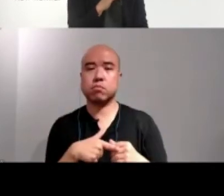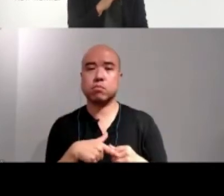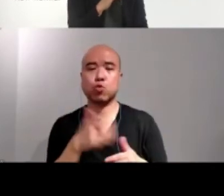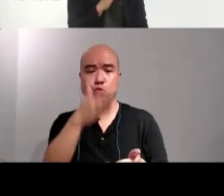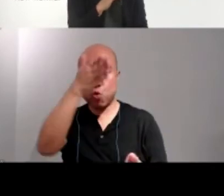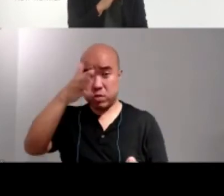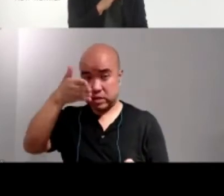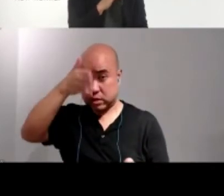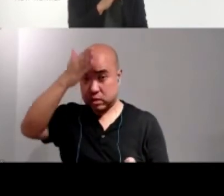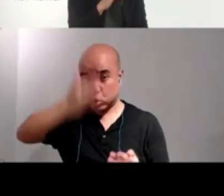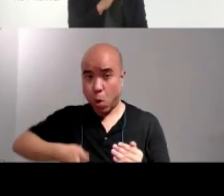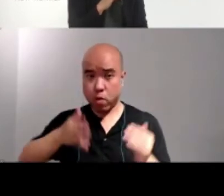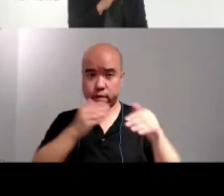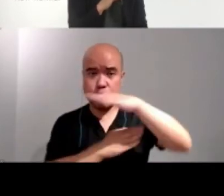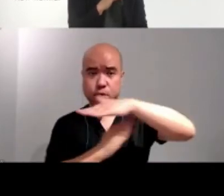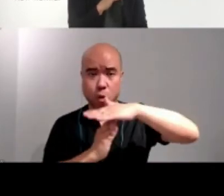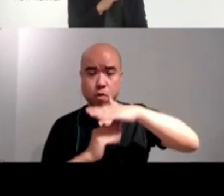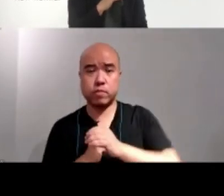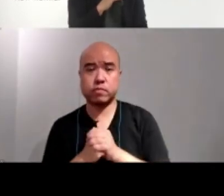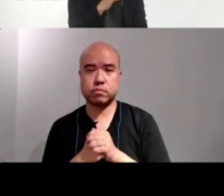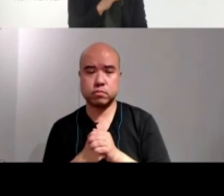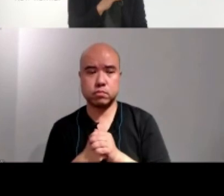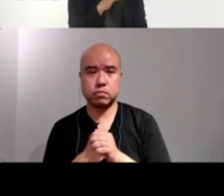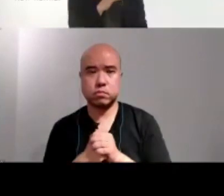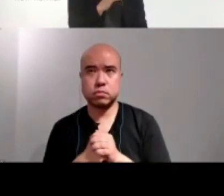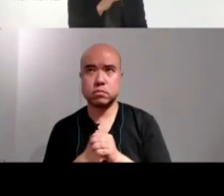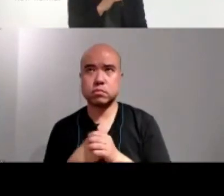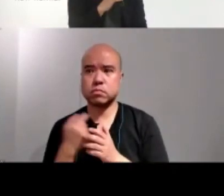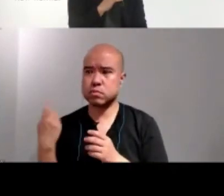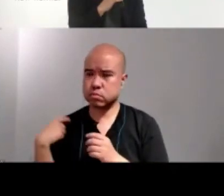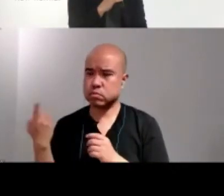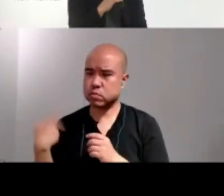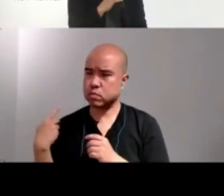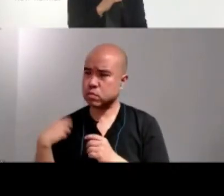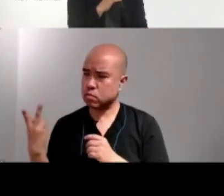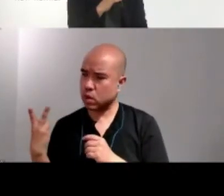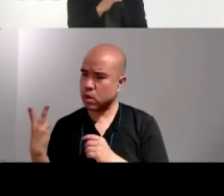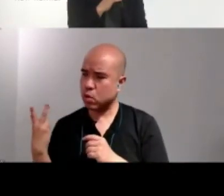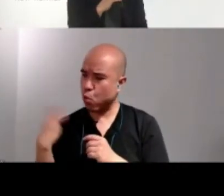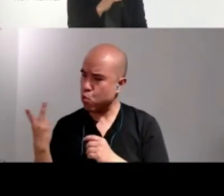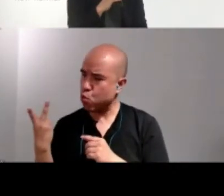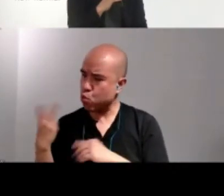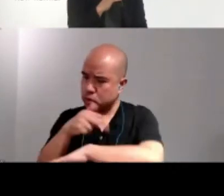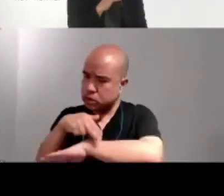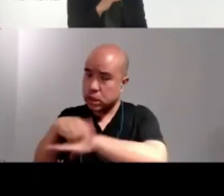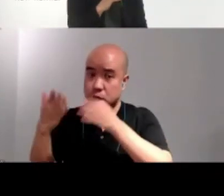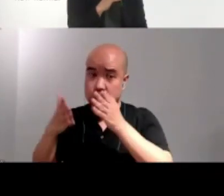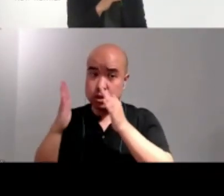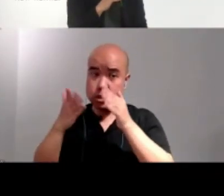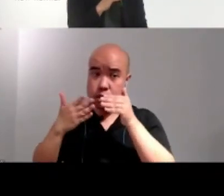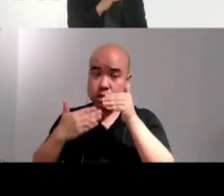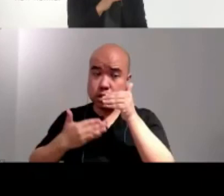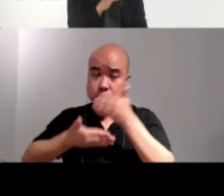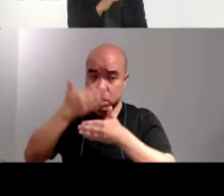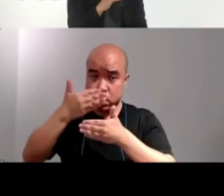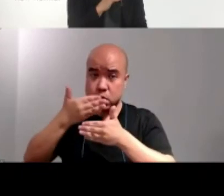这个劏房呢，其实是让到我同阿 Wing， 我哋两个都是一个会设计住宅的一个建筑师，